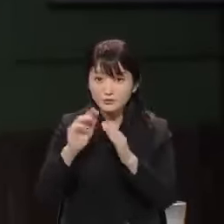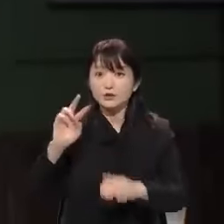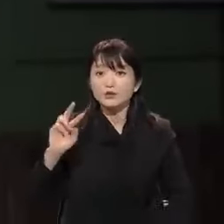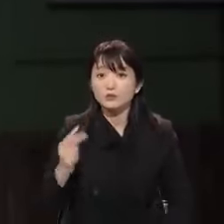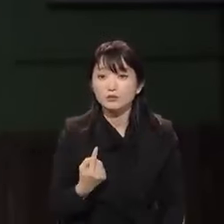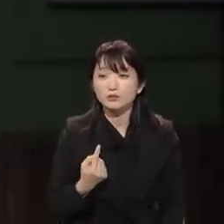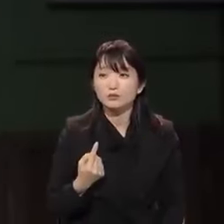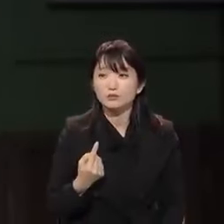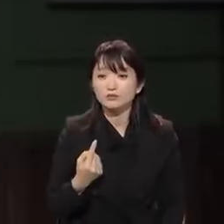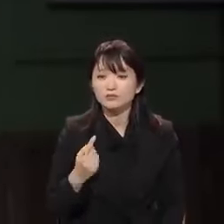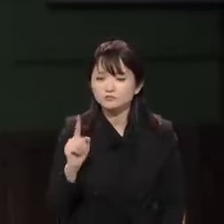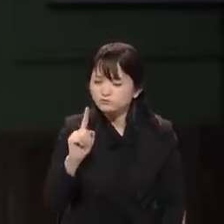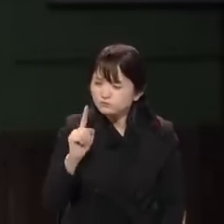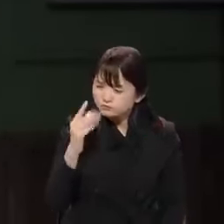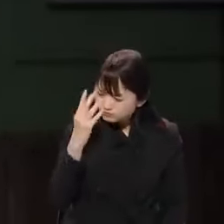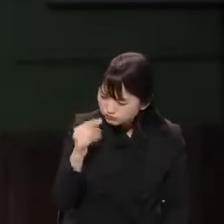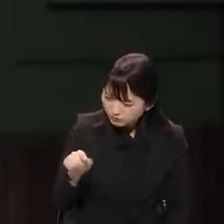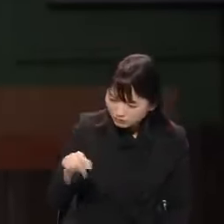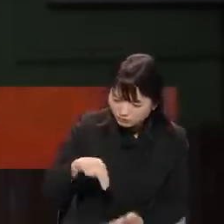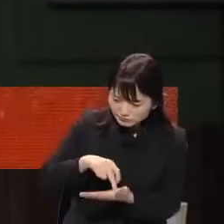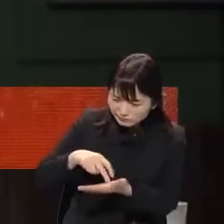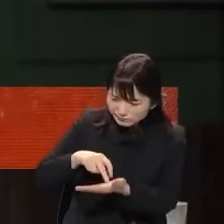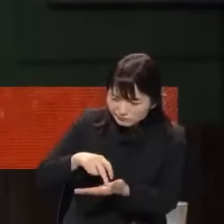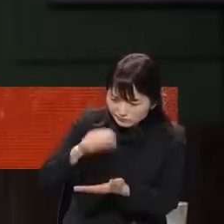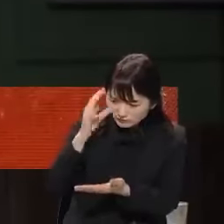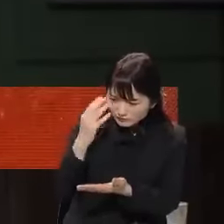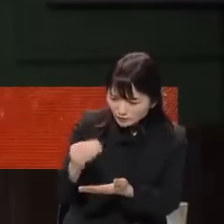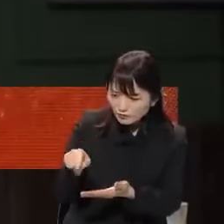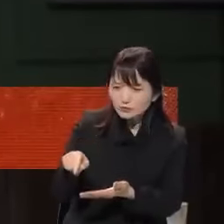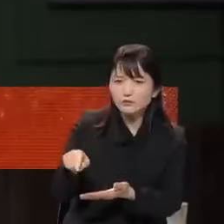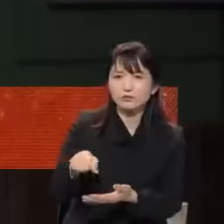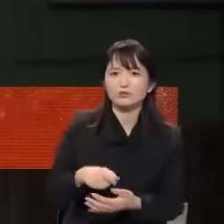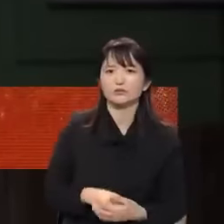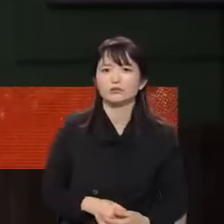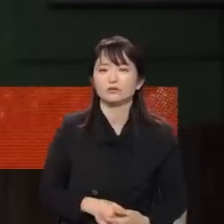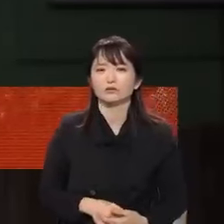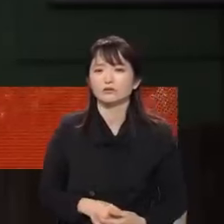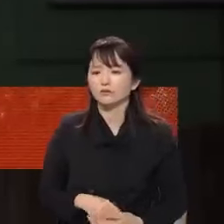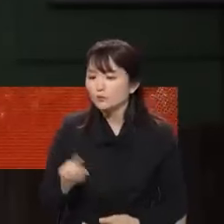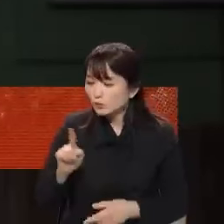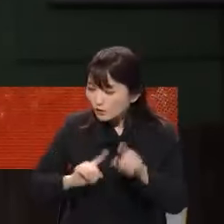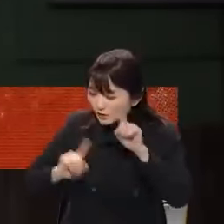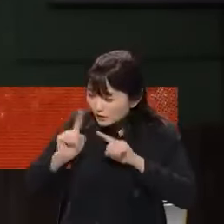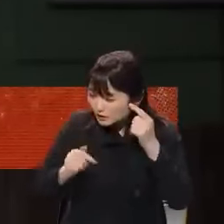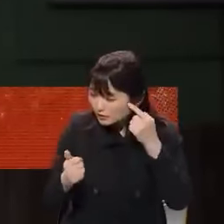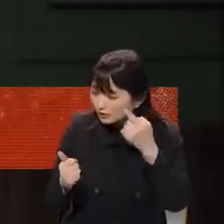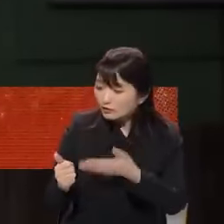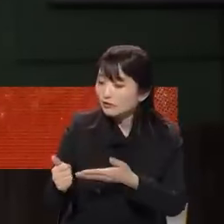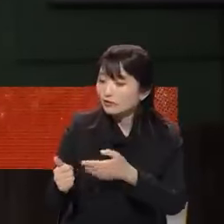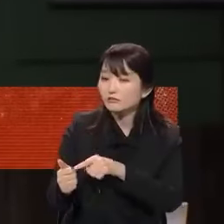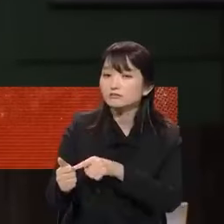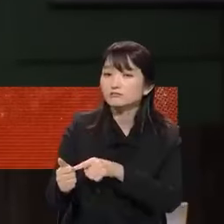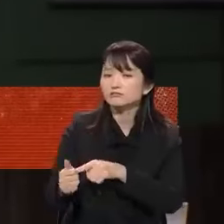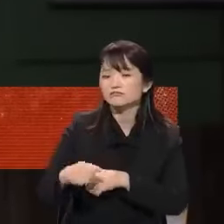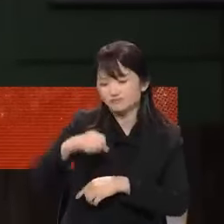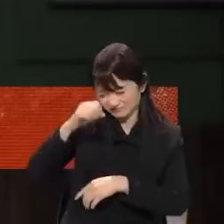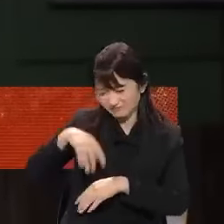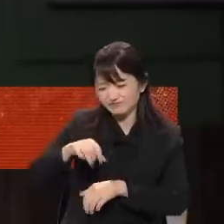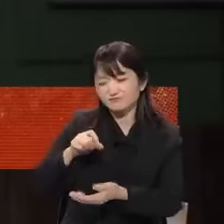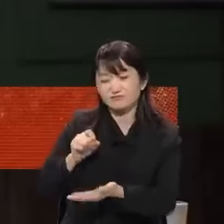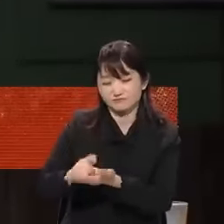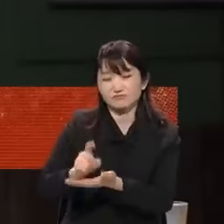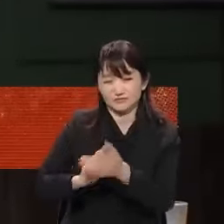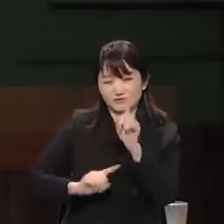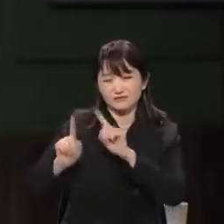돌아왔는데 뭔가 절뚝이면서 좀 불편하게 걷는 모습을 보였다는 겁니다. 그래서 어디 다친 거냐 물었는데 아들은 그냥 축구하다가